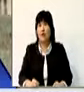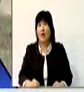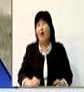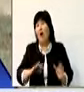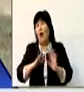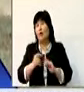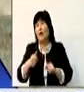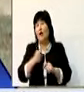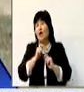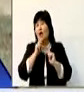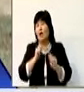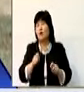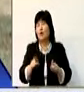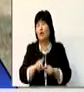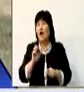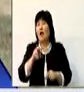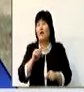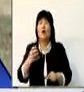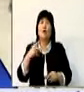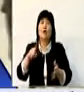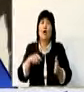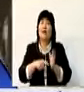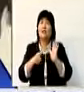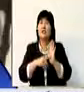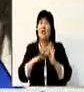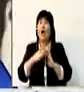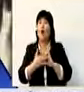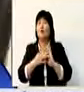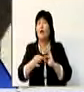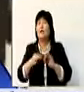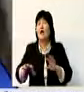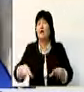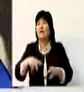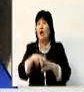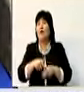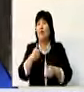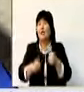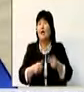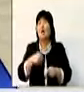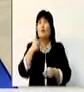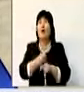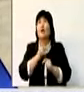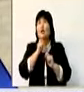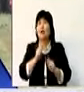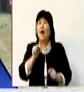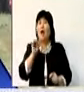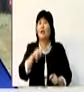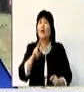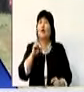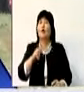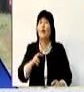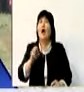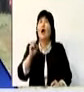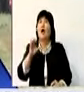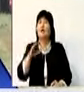Аудан әкімінің жүлде үшін өткен аламанда Қызылорда қаласы мен 7 ауданнан келген сәйгүліктер сыналды. Тай жарыстың бас жүлдесі Аралқым ауылының